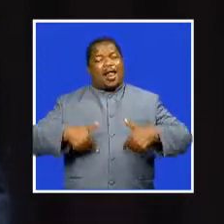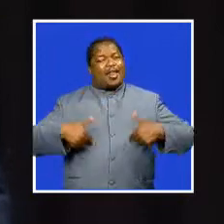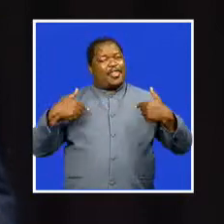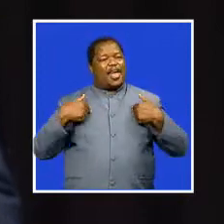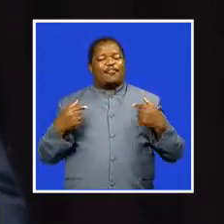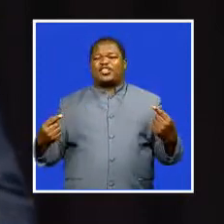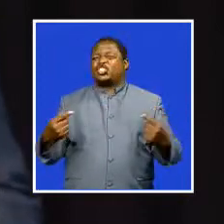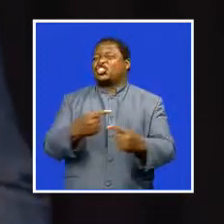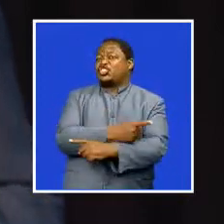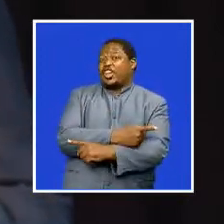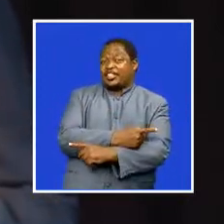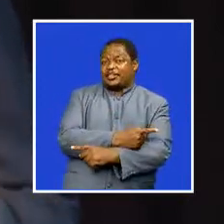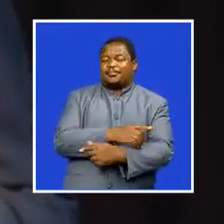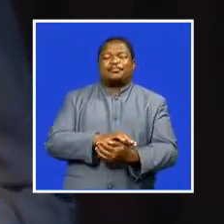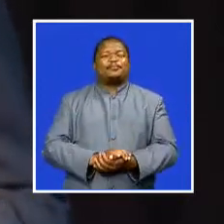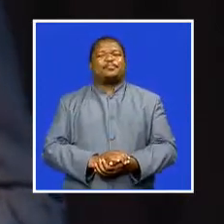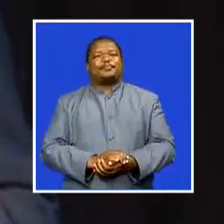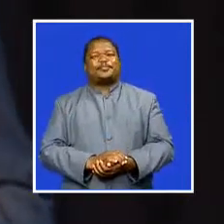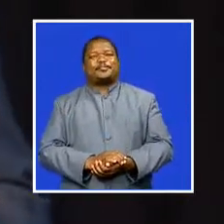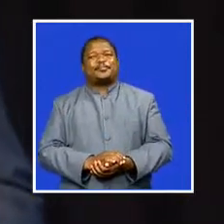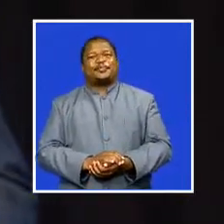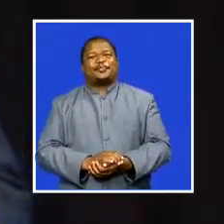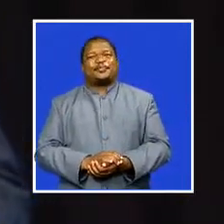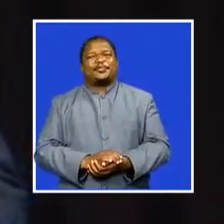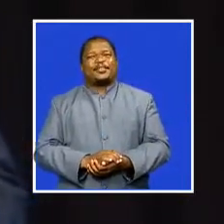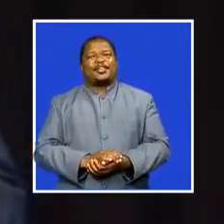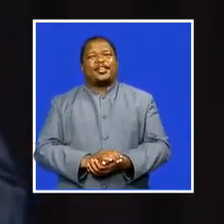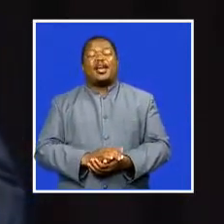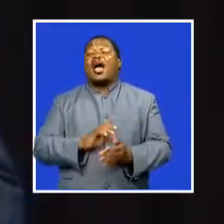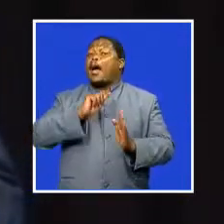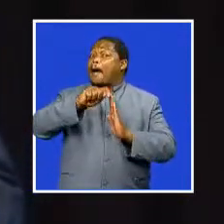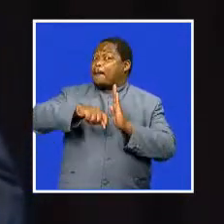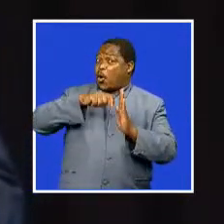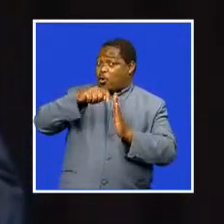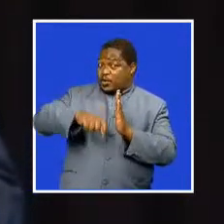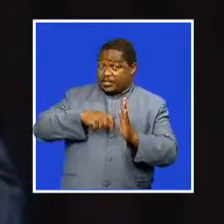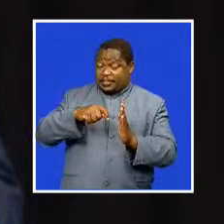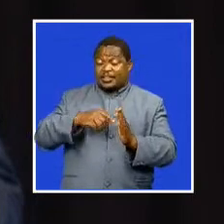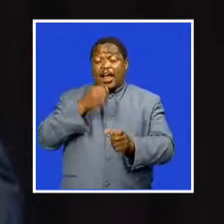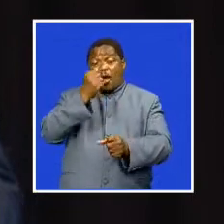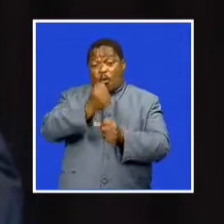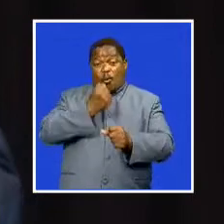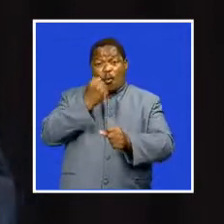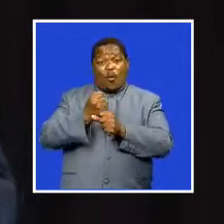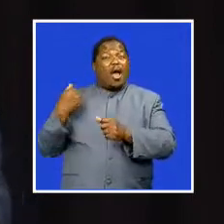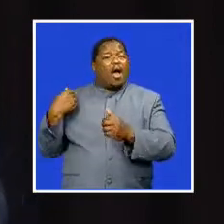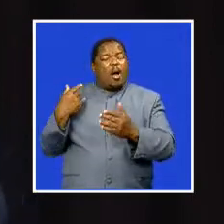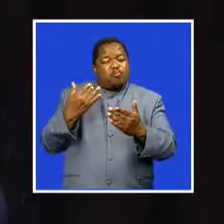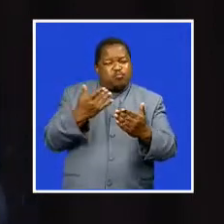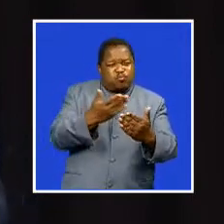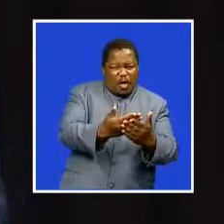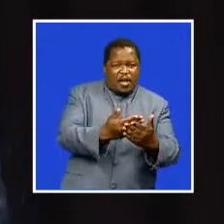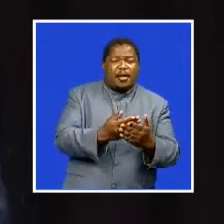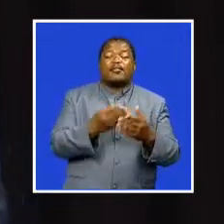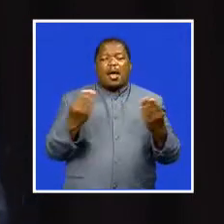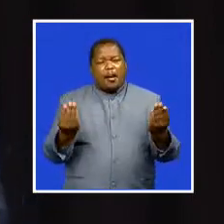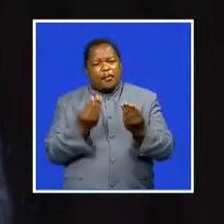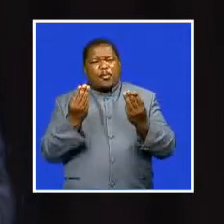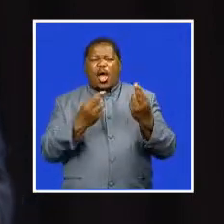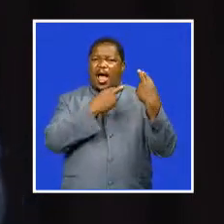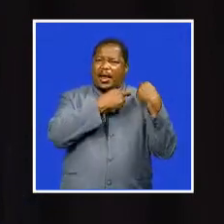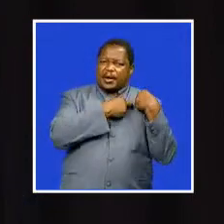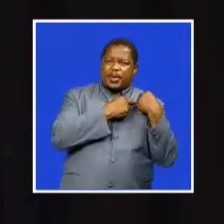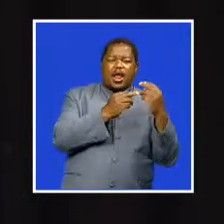emabandla lehlukahlukene lebekenda lomsebenzi nami ngithi bekunene angivumelane naye